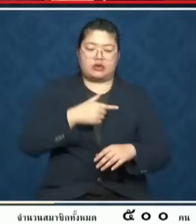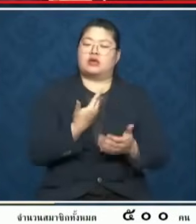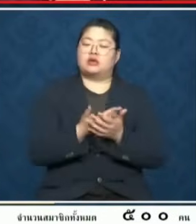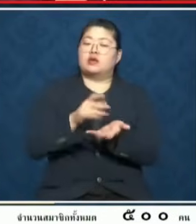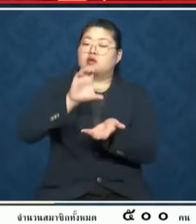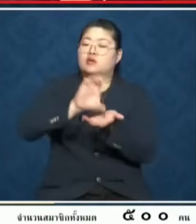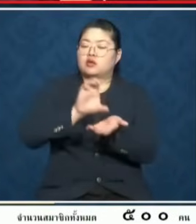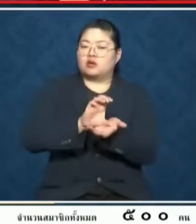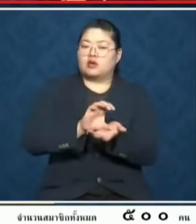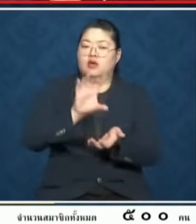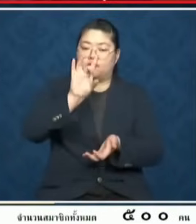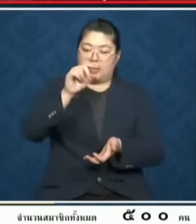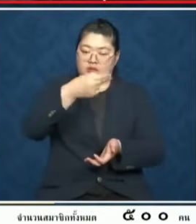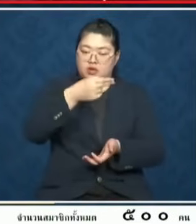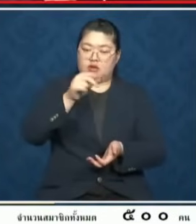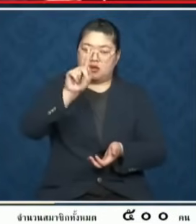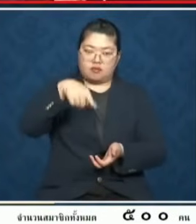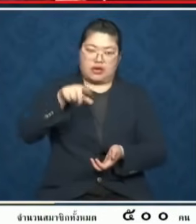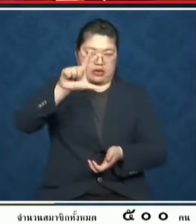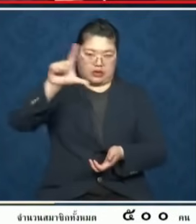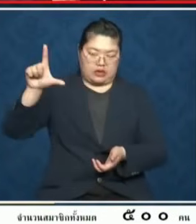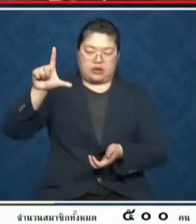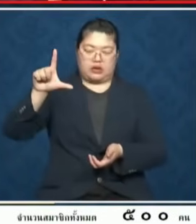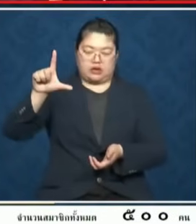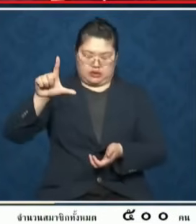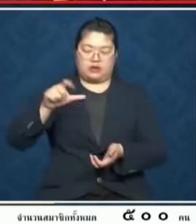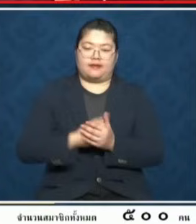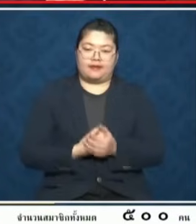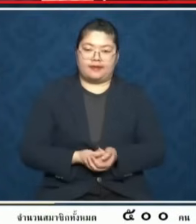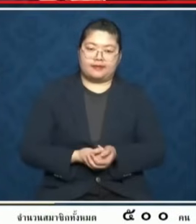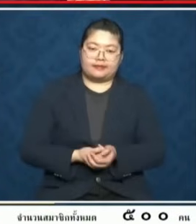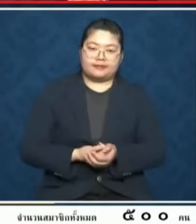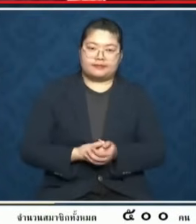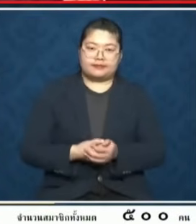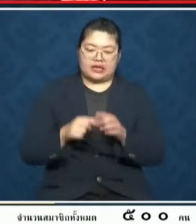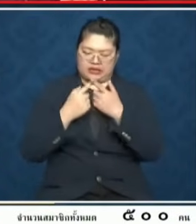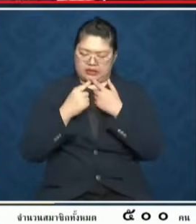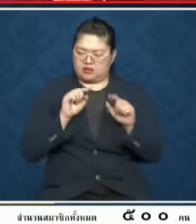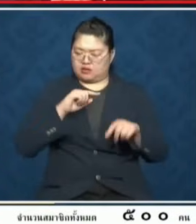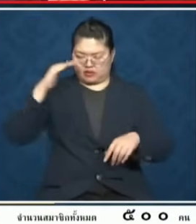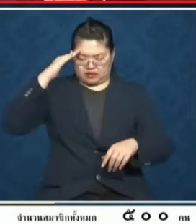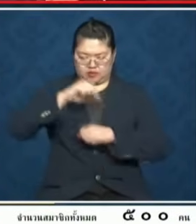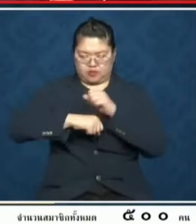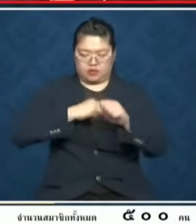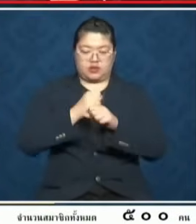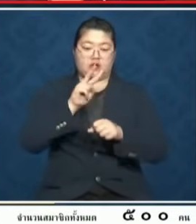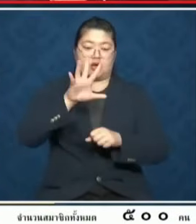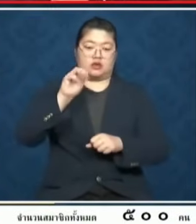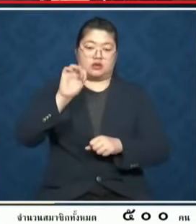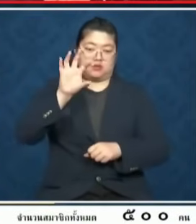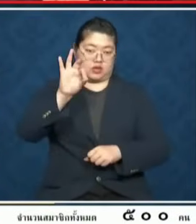ที่8,000 81000ล้านบาทเท่านั้นแต่หลังรัฐประหารปี 49